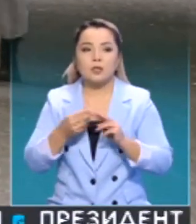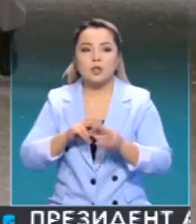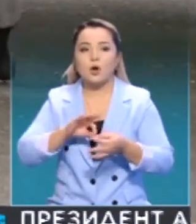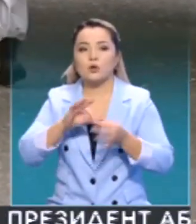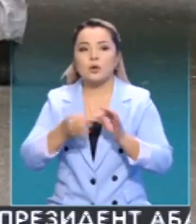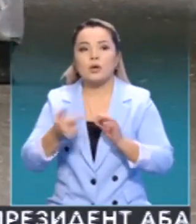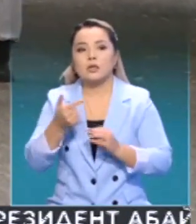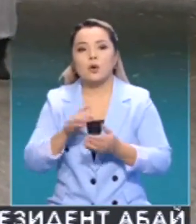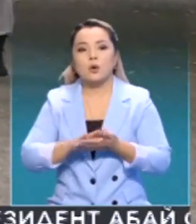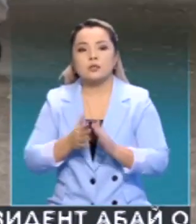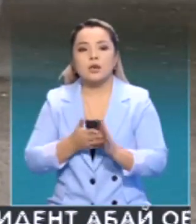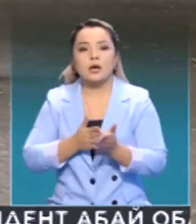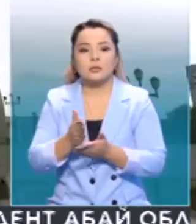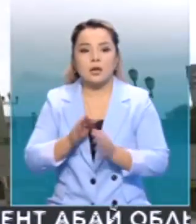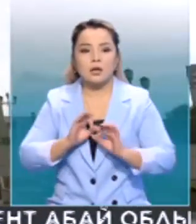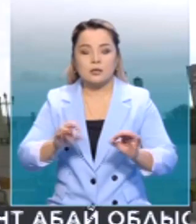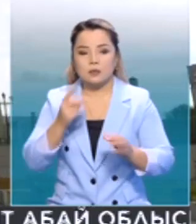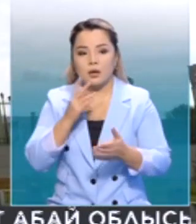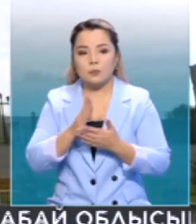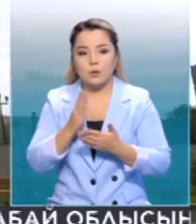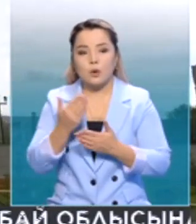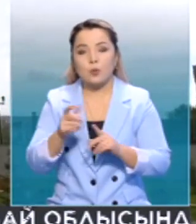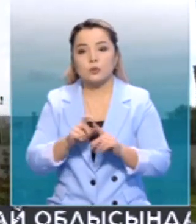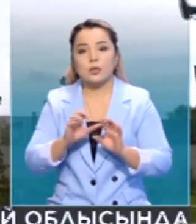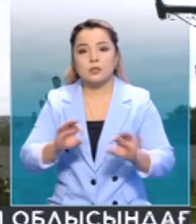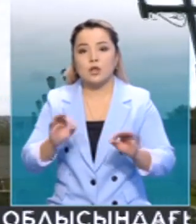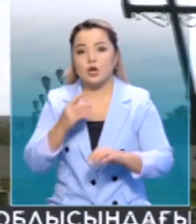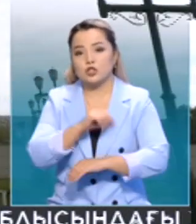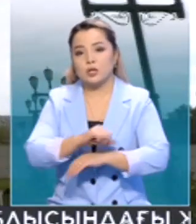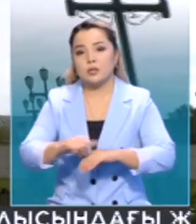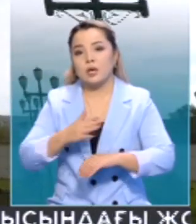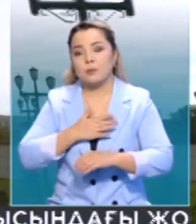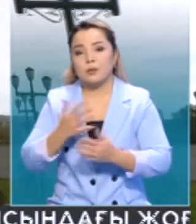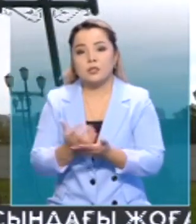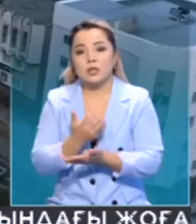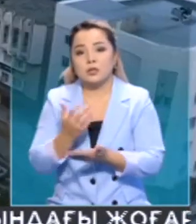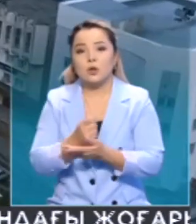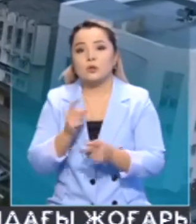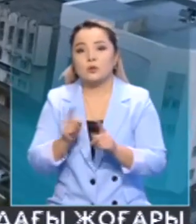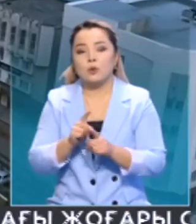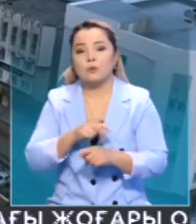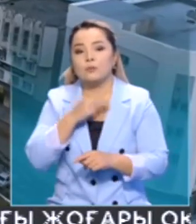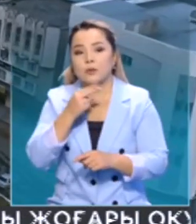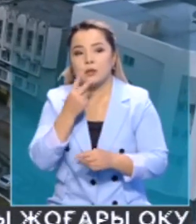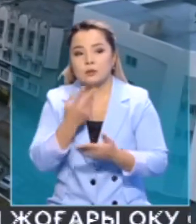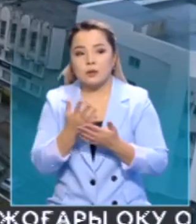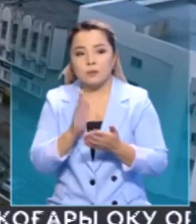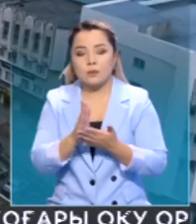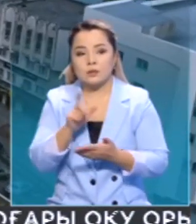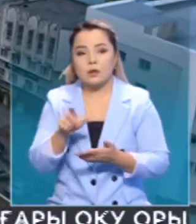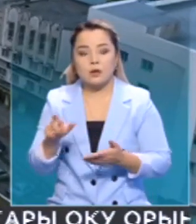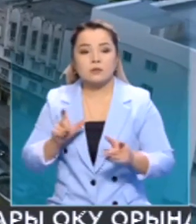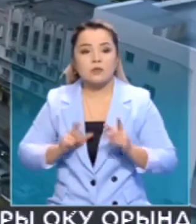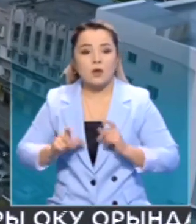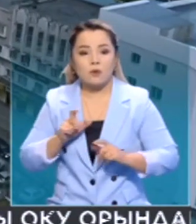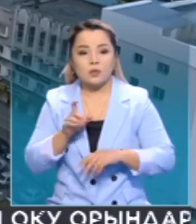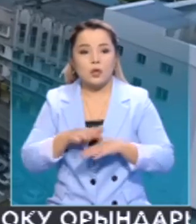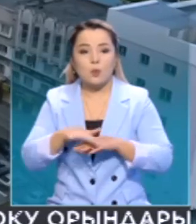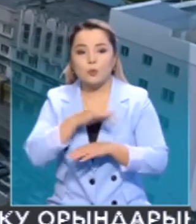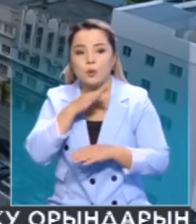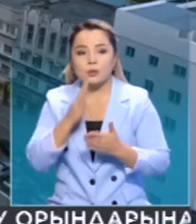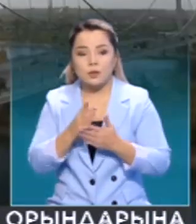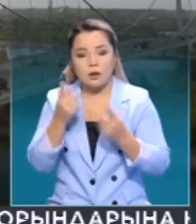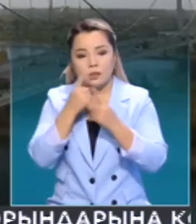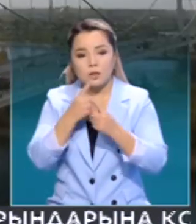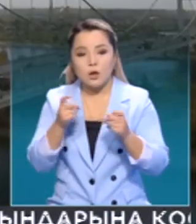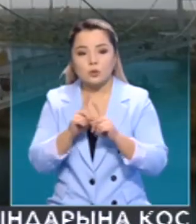күрделі геосаяси ахуалға да тоқталды. Оның сөзінше шетелде біздің жетістіктерімізді көре алмайтын адамдар аз емес, тіпті ақпараттық шабуылдар